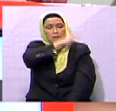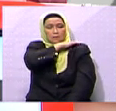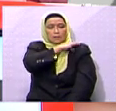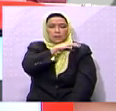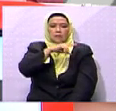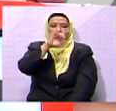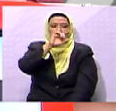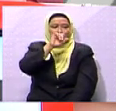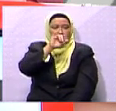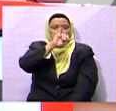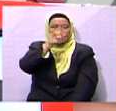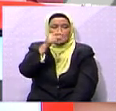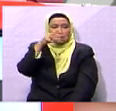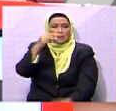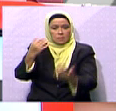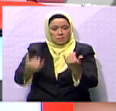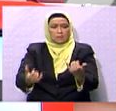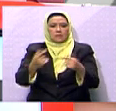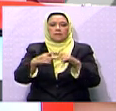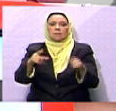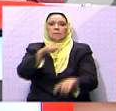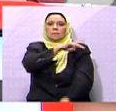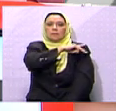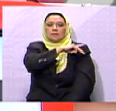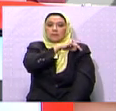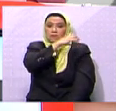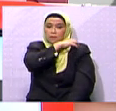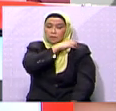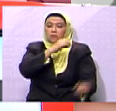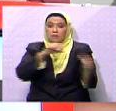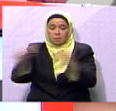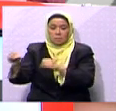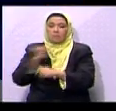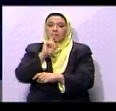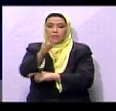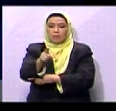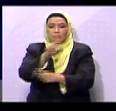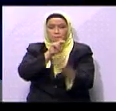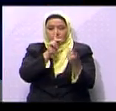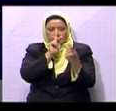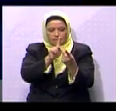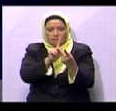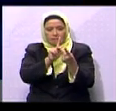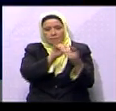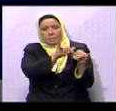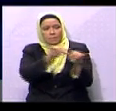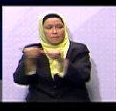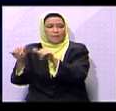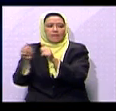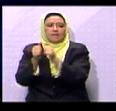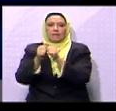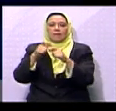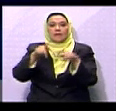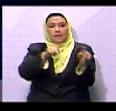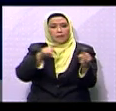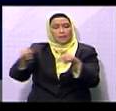kini memegang jawatan ketua pegawai operasinya adalah selaras dengan pelan pemulihan syarikat penerbangan nasional itu.